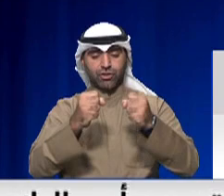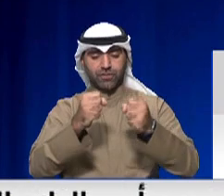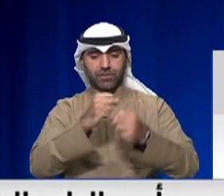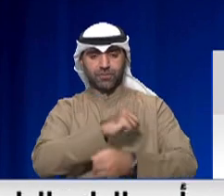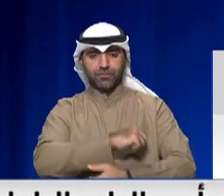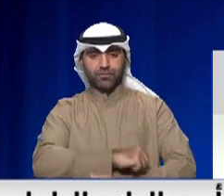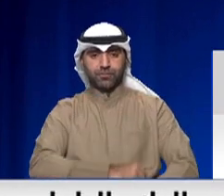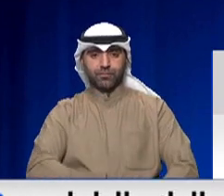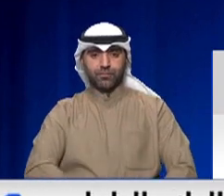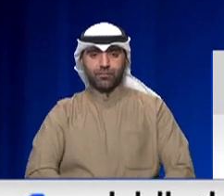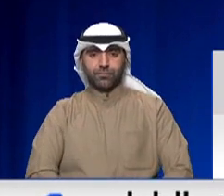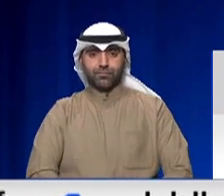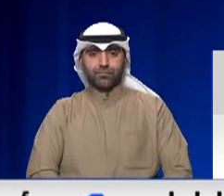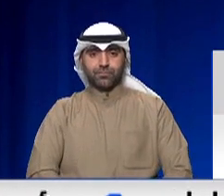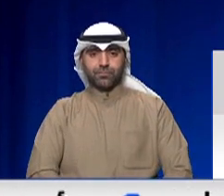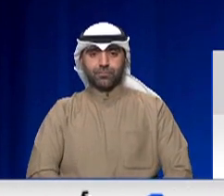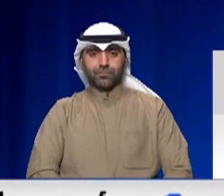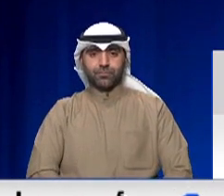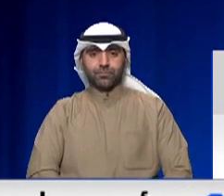وتمام